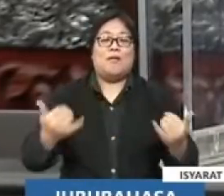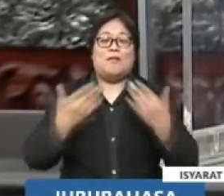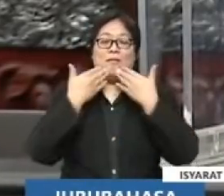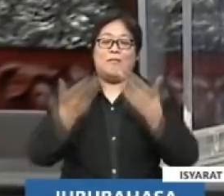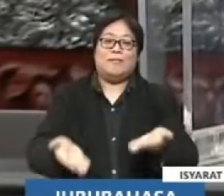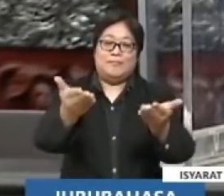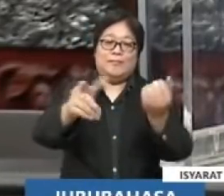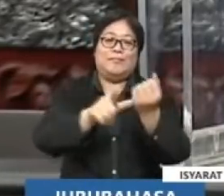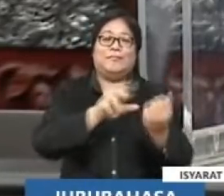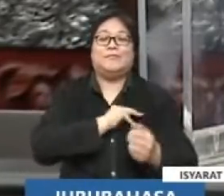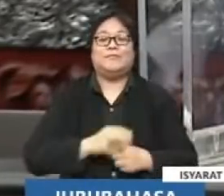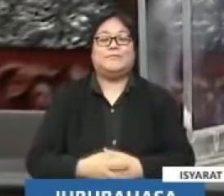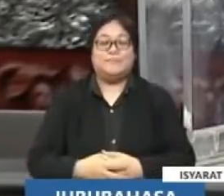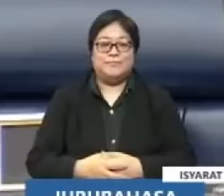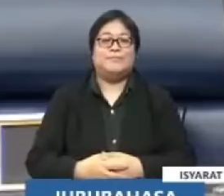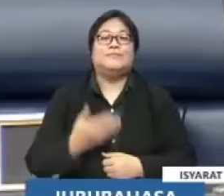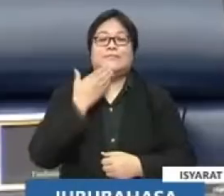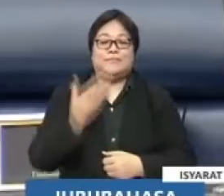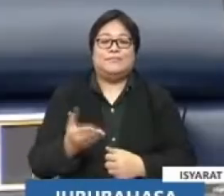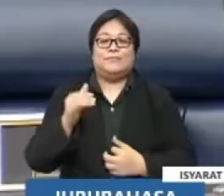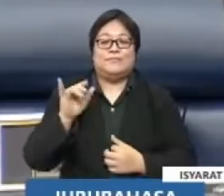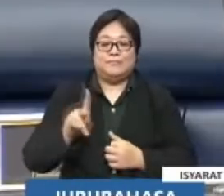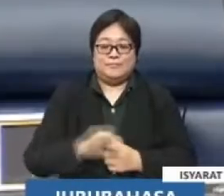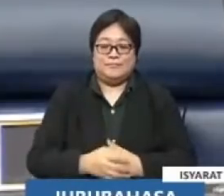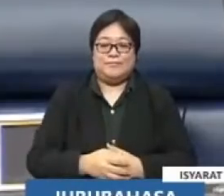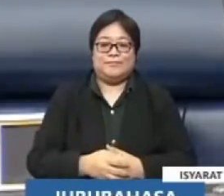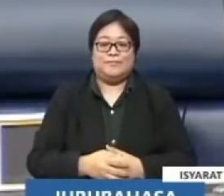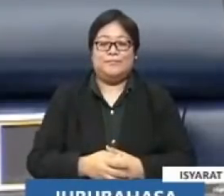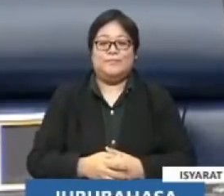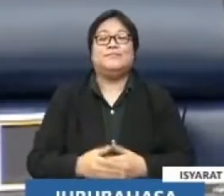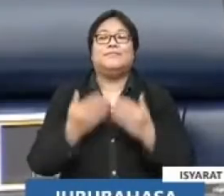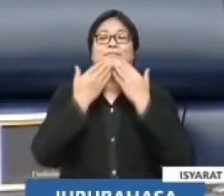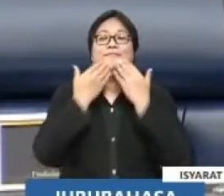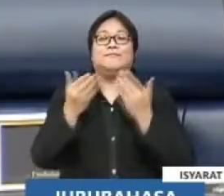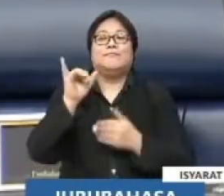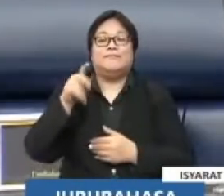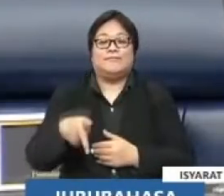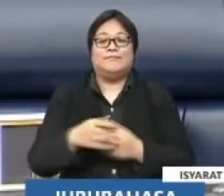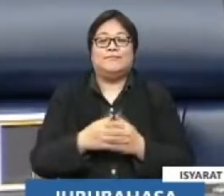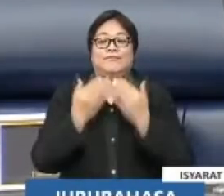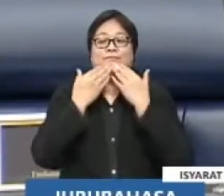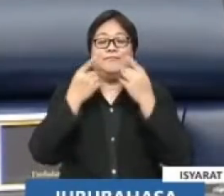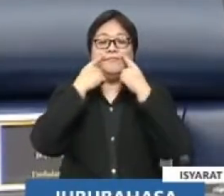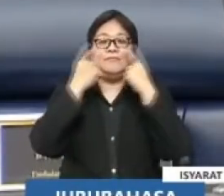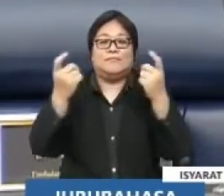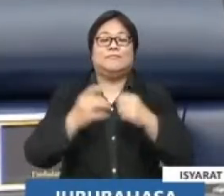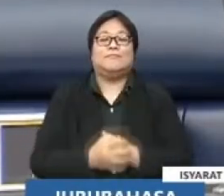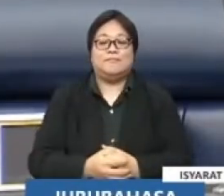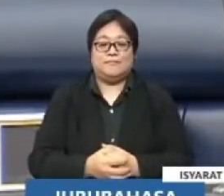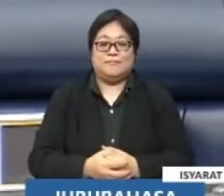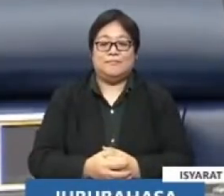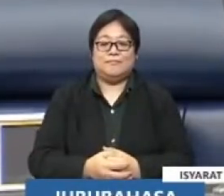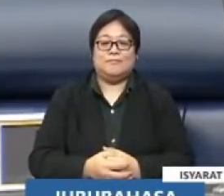Silakan Timbalan Menteri. Terima kasih. Silakan Yang Berhormat Timbalan Menteri. Terima kasih. Terima kasih Johor Bahru.